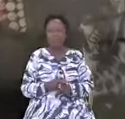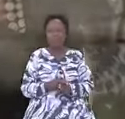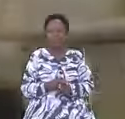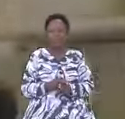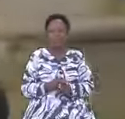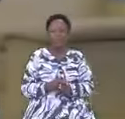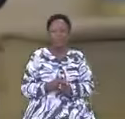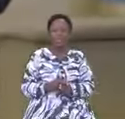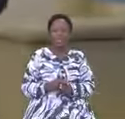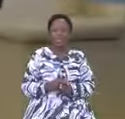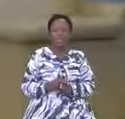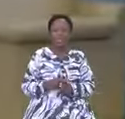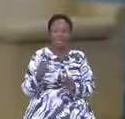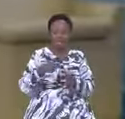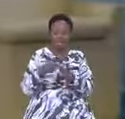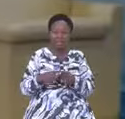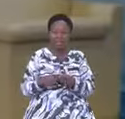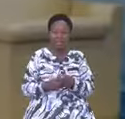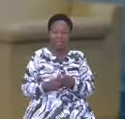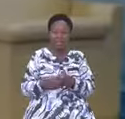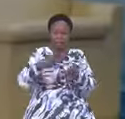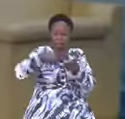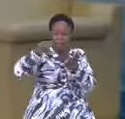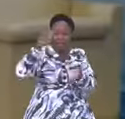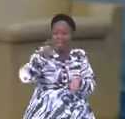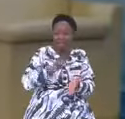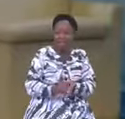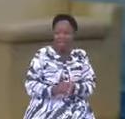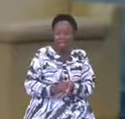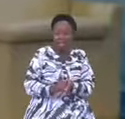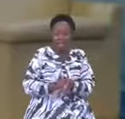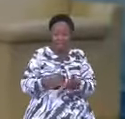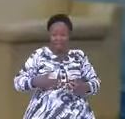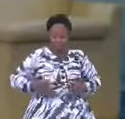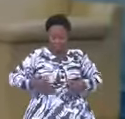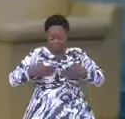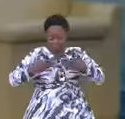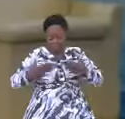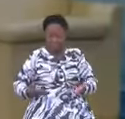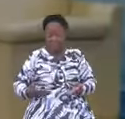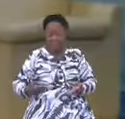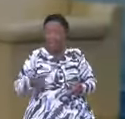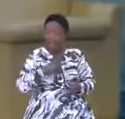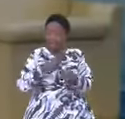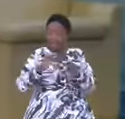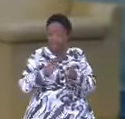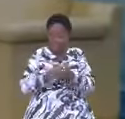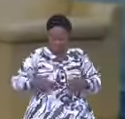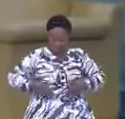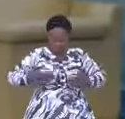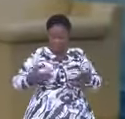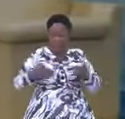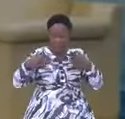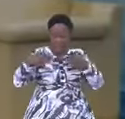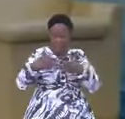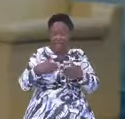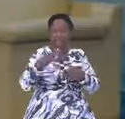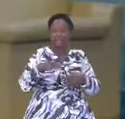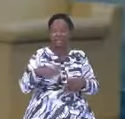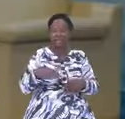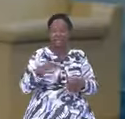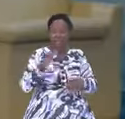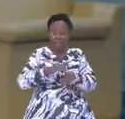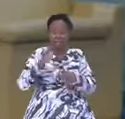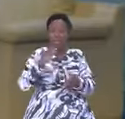les attendus à la confession attendez attendez attendez ce mot confession il ya des gens